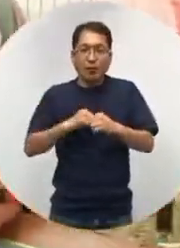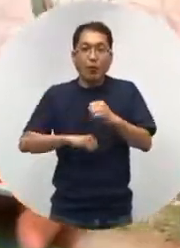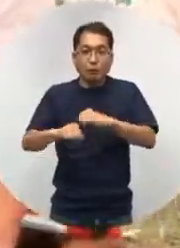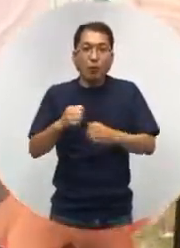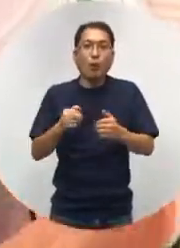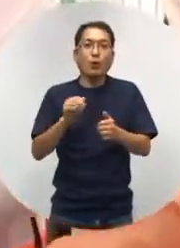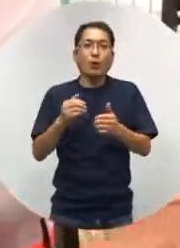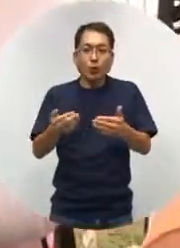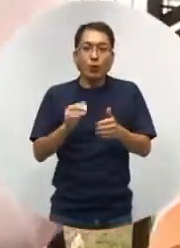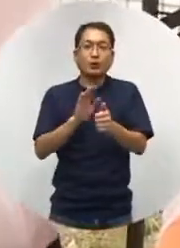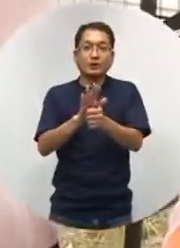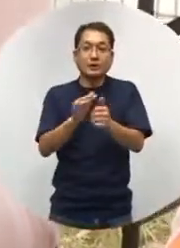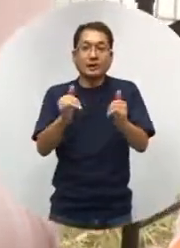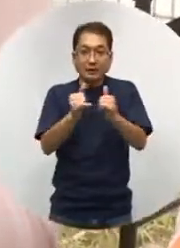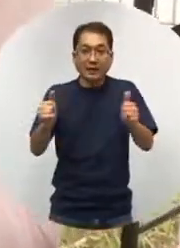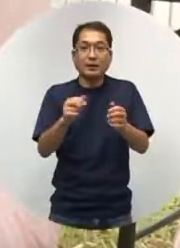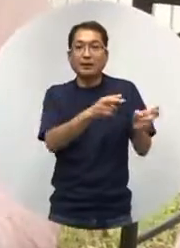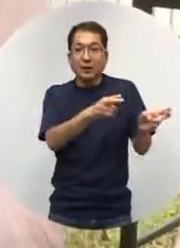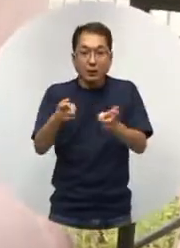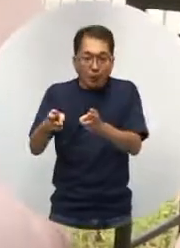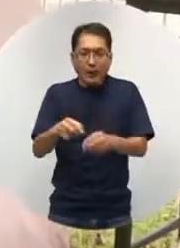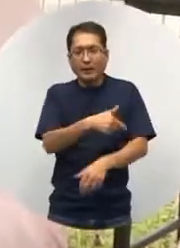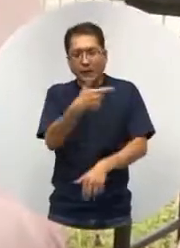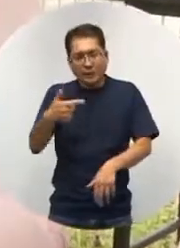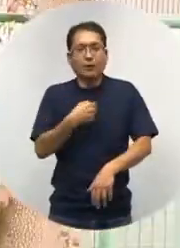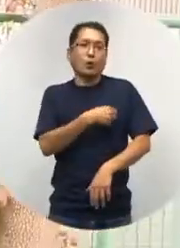は大変心強いようです。